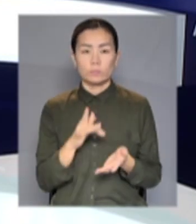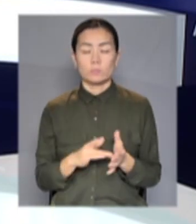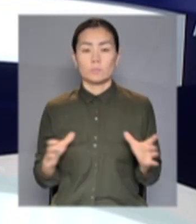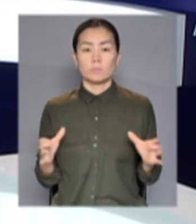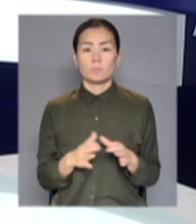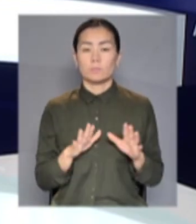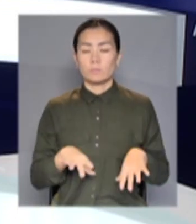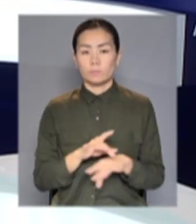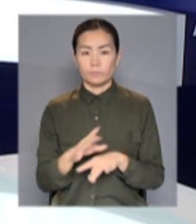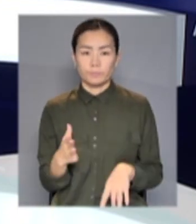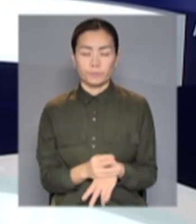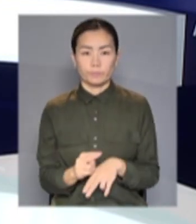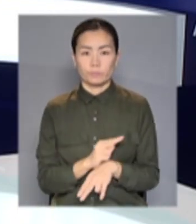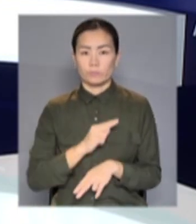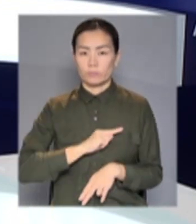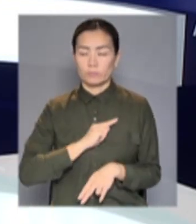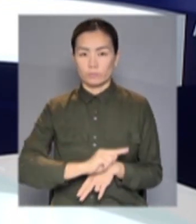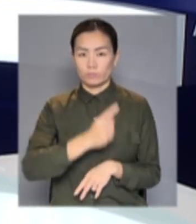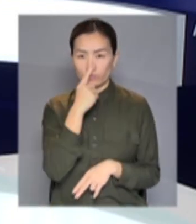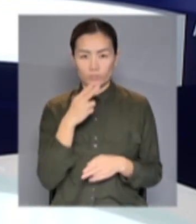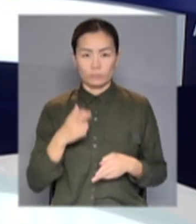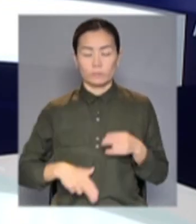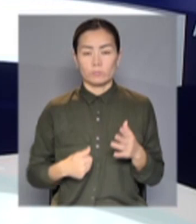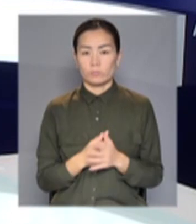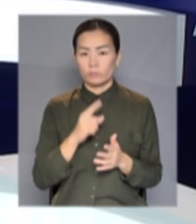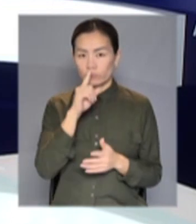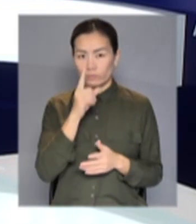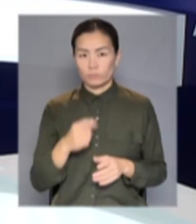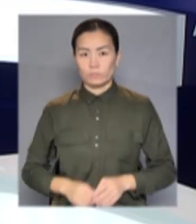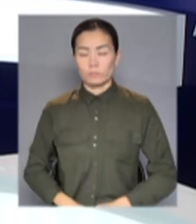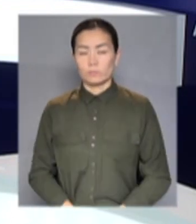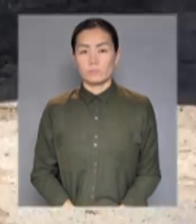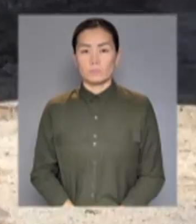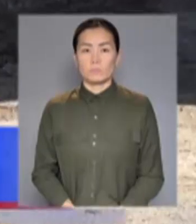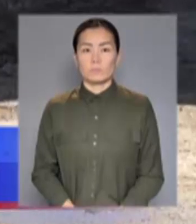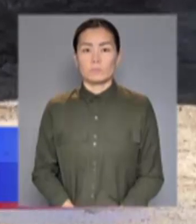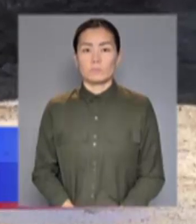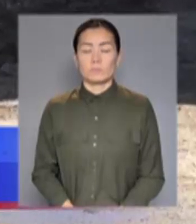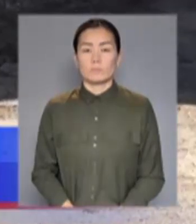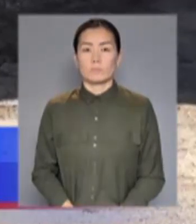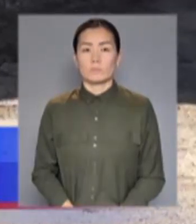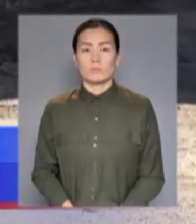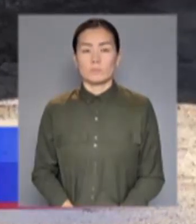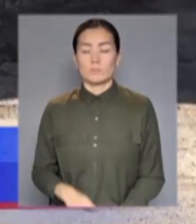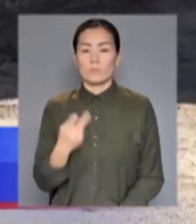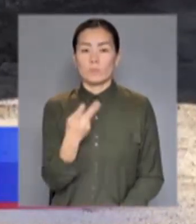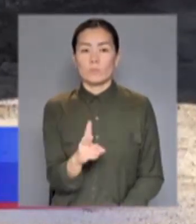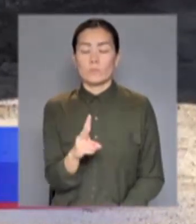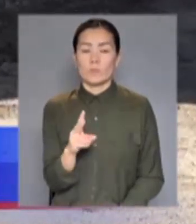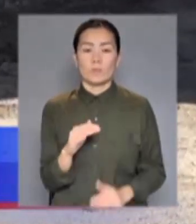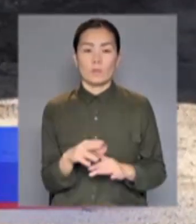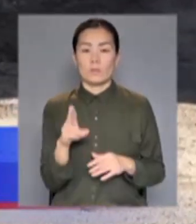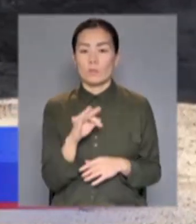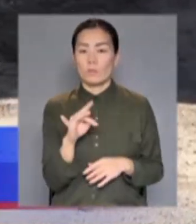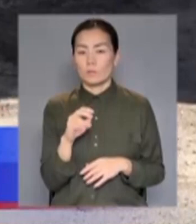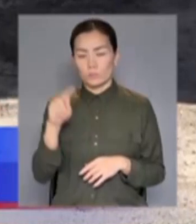отделе образования заверили что ремонтные работы будут завершены до конца года двое детей Дарина